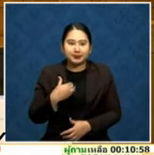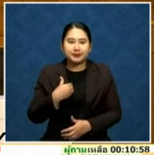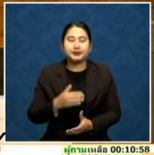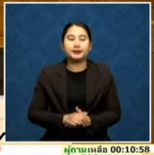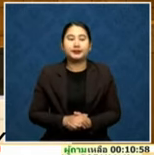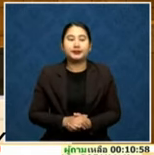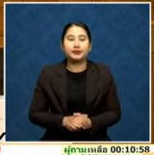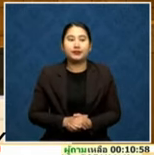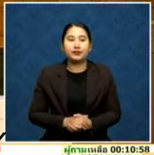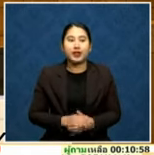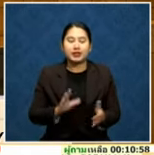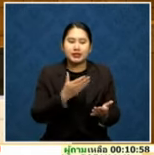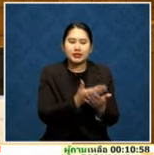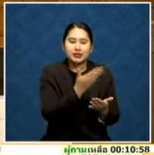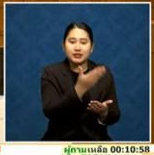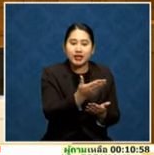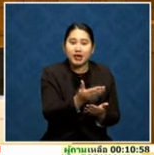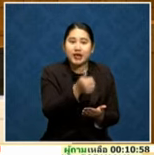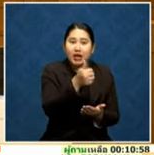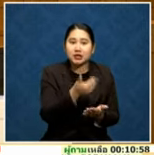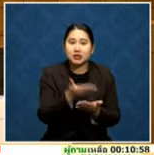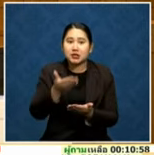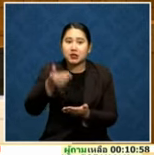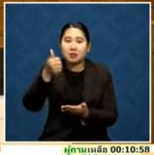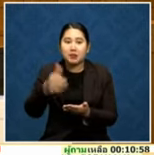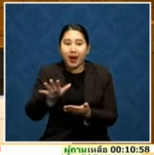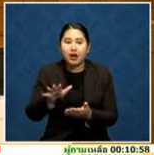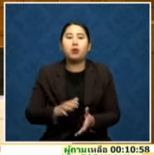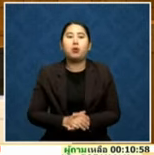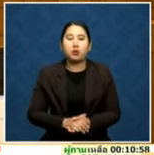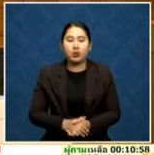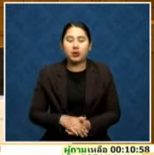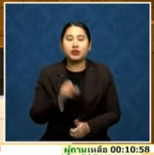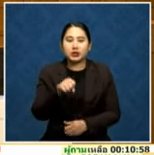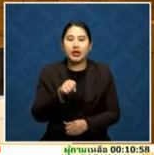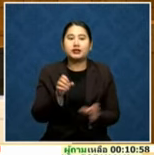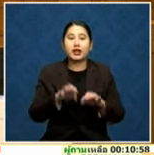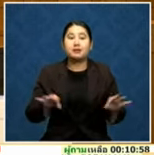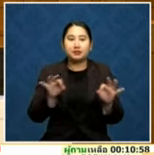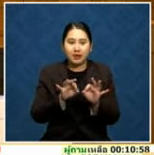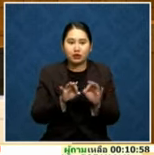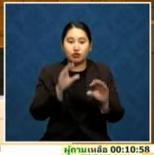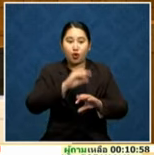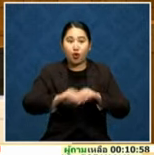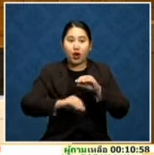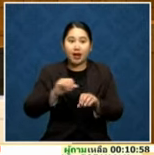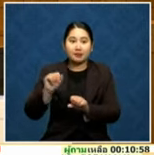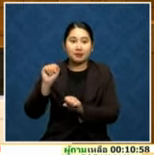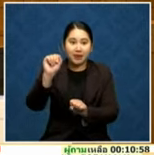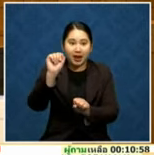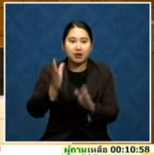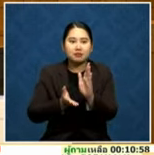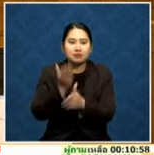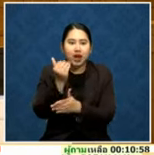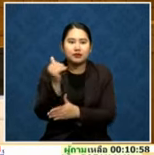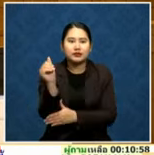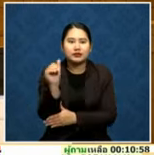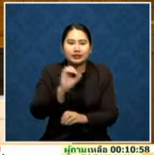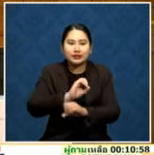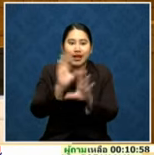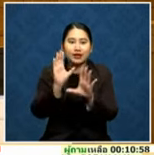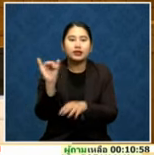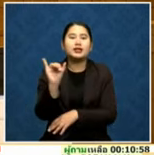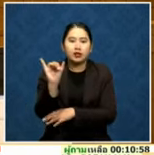เรื่องของกทเราจะใช้ซื้ออะไรได้ ซื้ออะไรไม่ได้ผมว่าก็เป็เรื่หนที่เราจะต้องก่อนทโครงการจะออกมาสำเร็เป็รปทํจิๆ